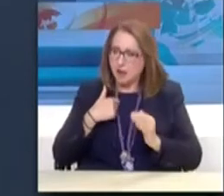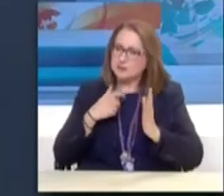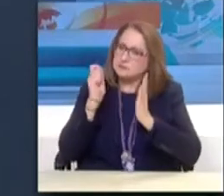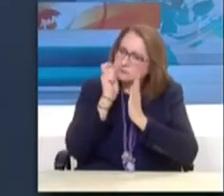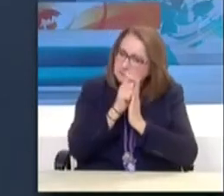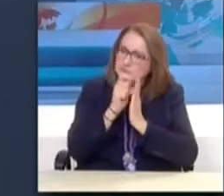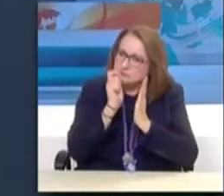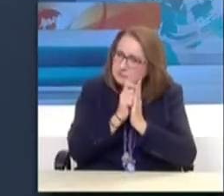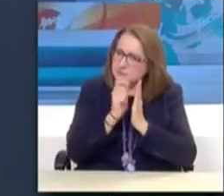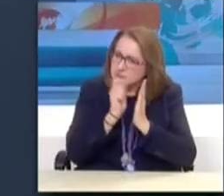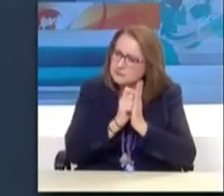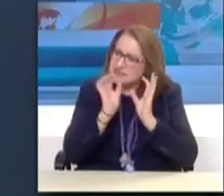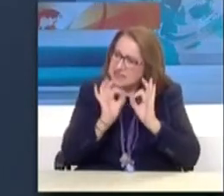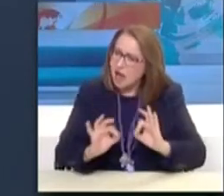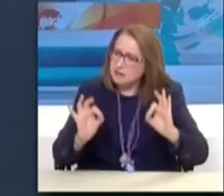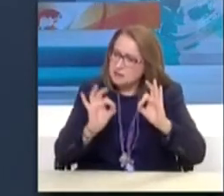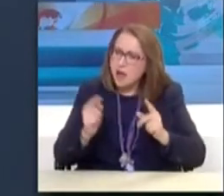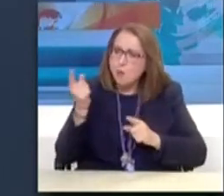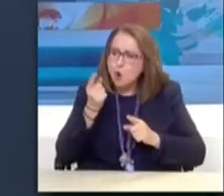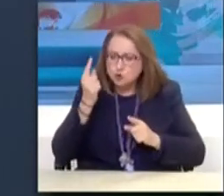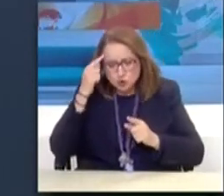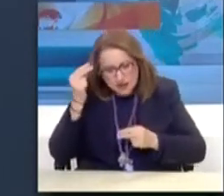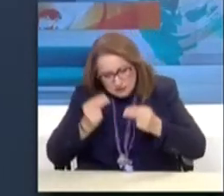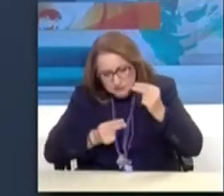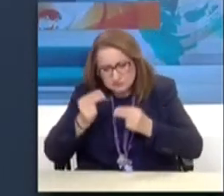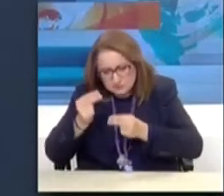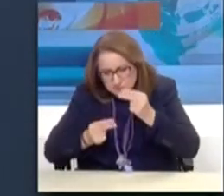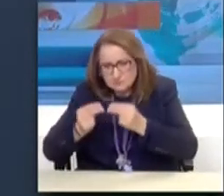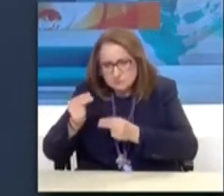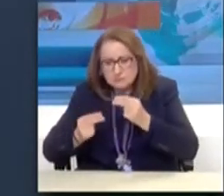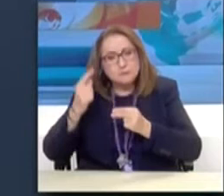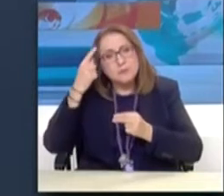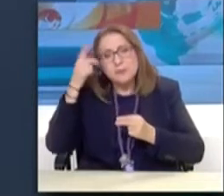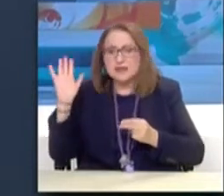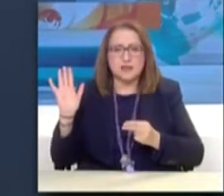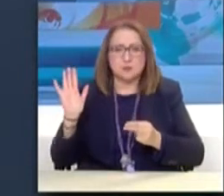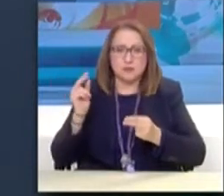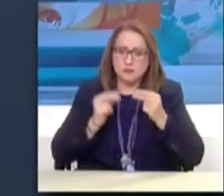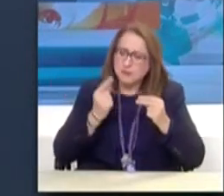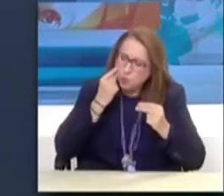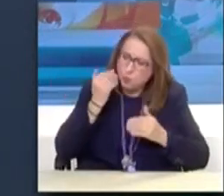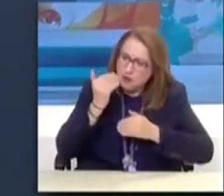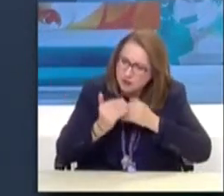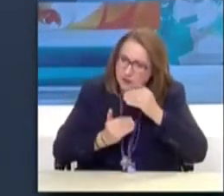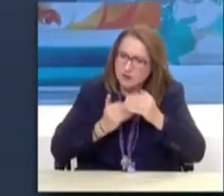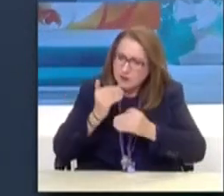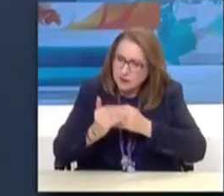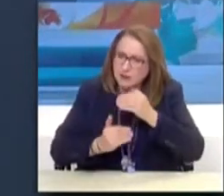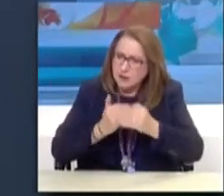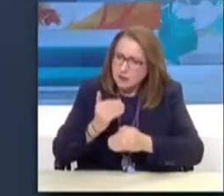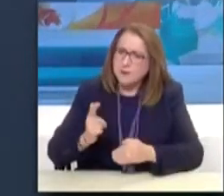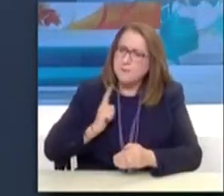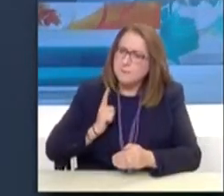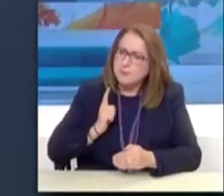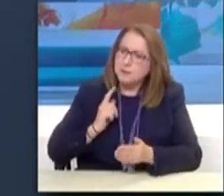τόσο καλύτερες εκτιμήσεις θα μπορούμε να κάνουμε για την εξέλιξη της επιδημίας και την πορεία της επιδημίας στην Ελλάδα. Περιμένουμε φυσικά